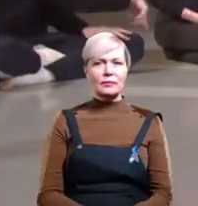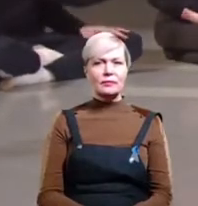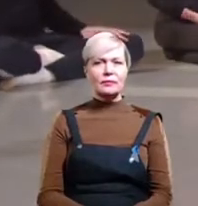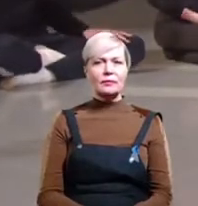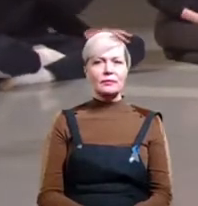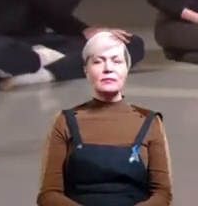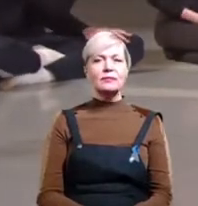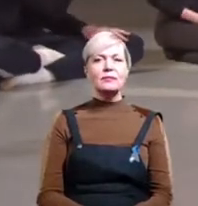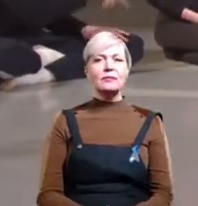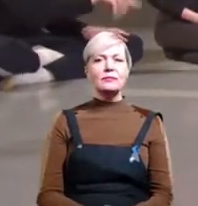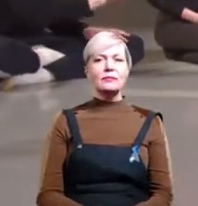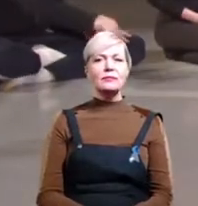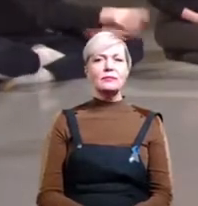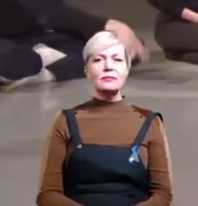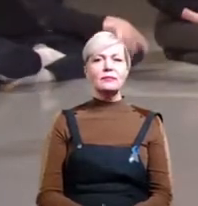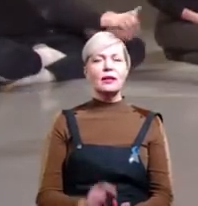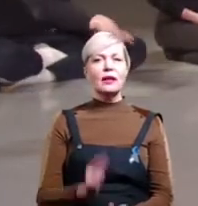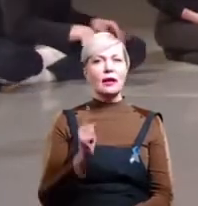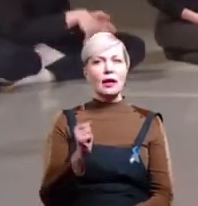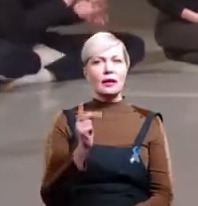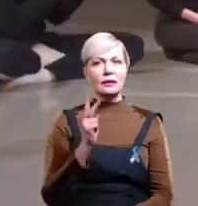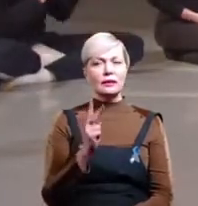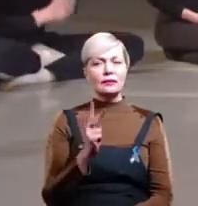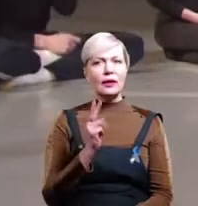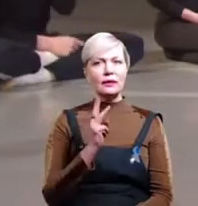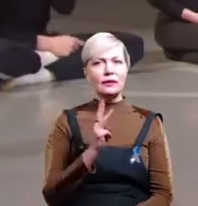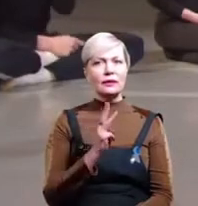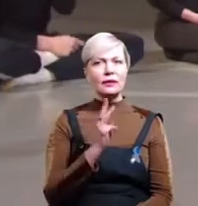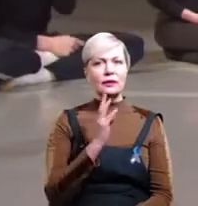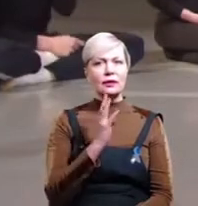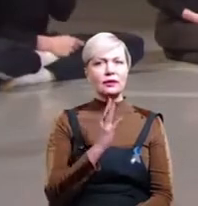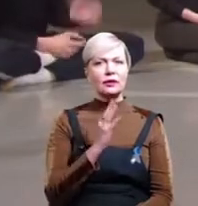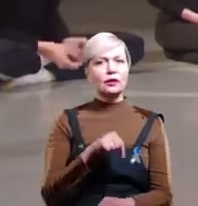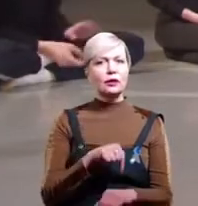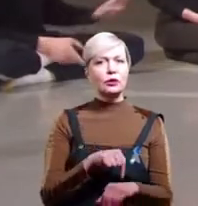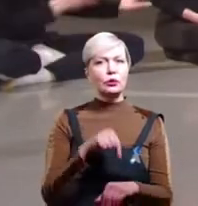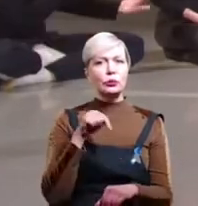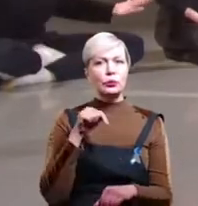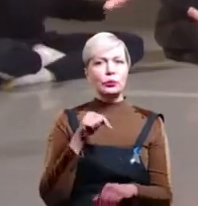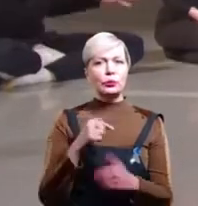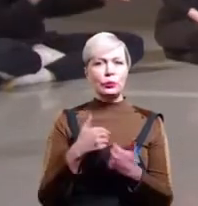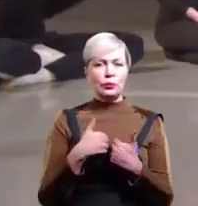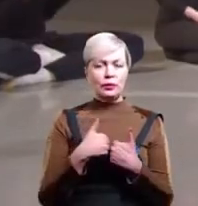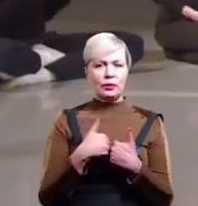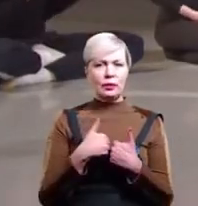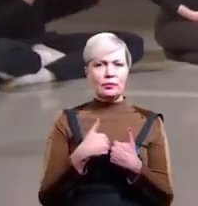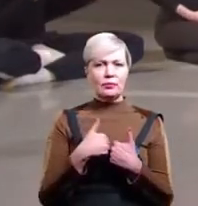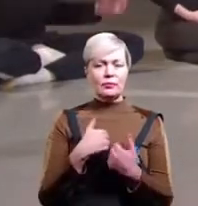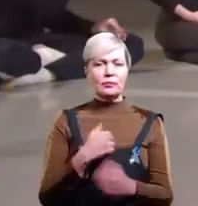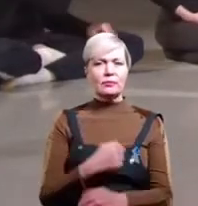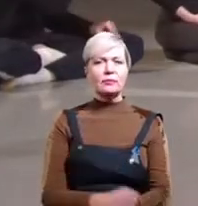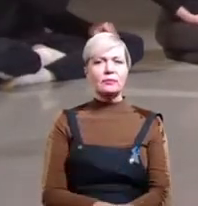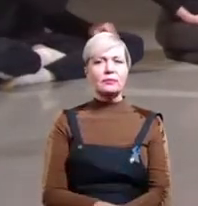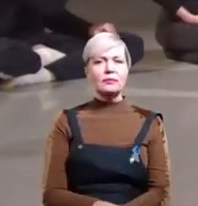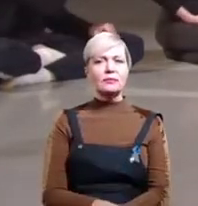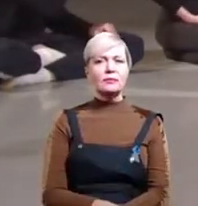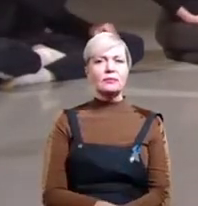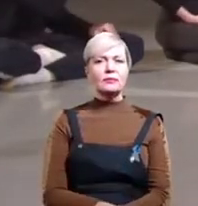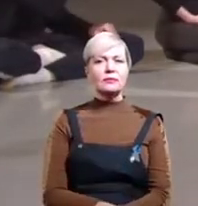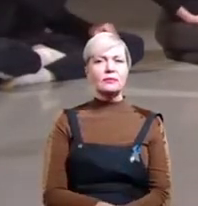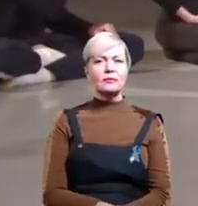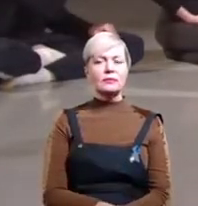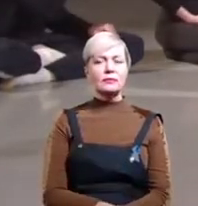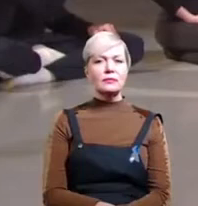Там раз, два, три, четыре, чую я. О, Господи, носи, носи,